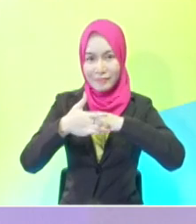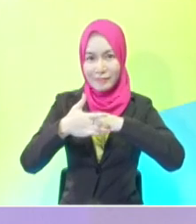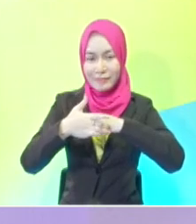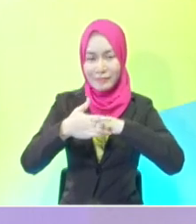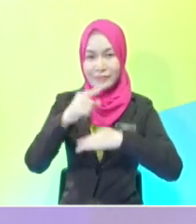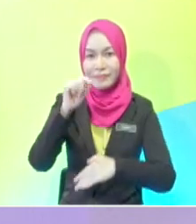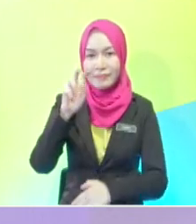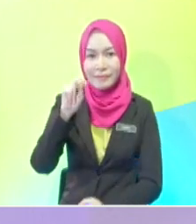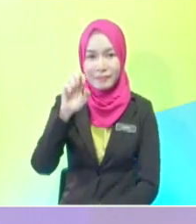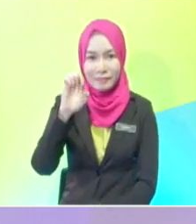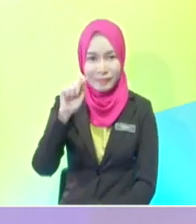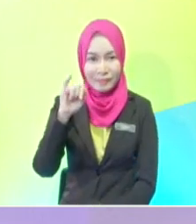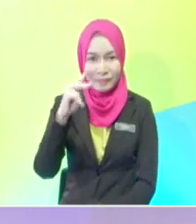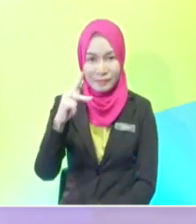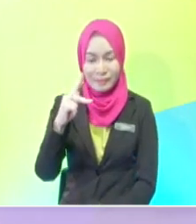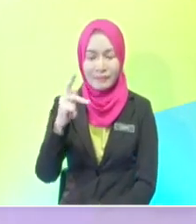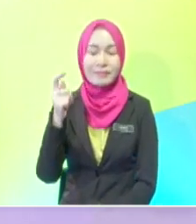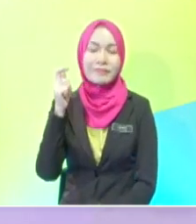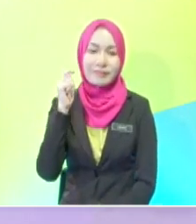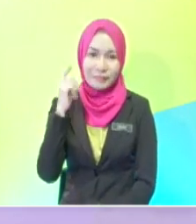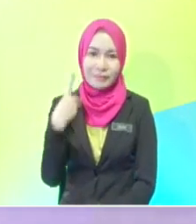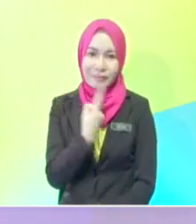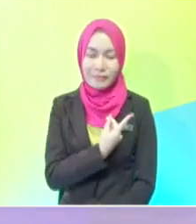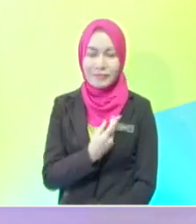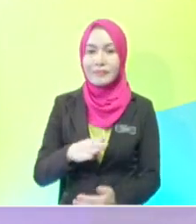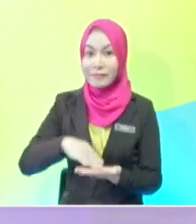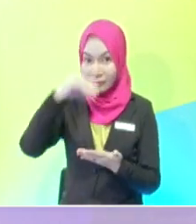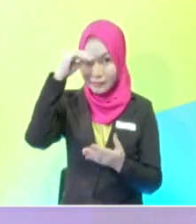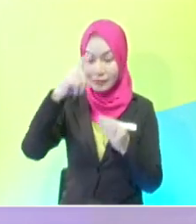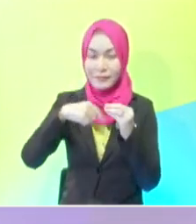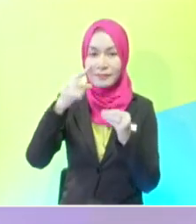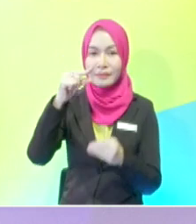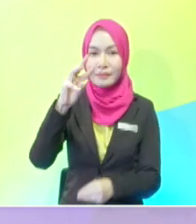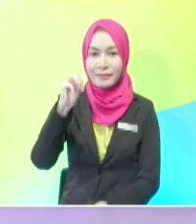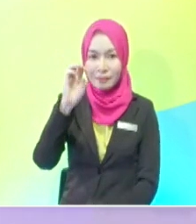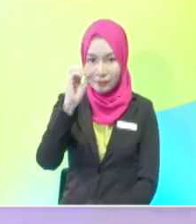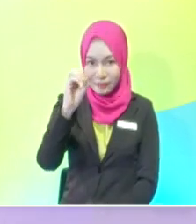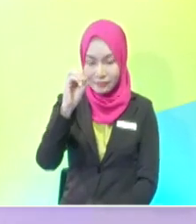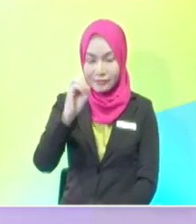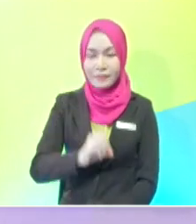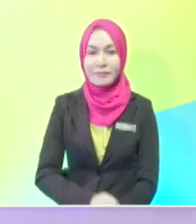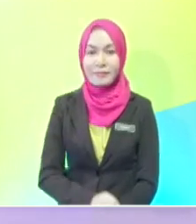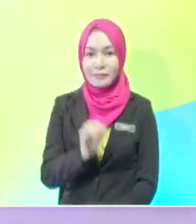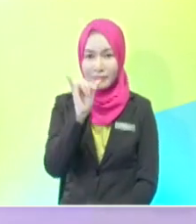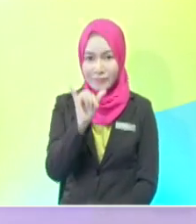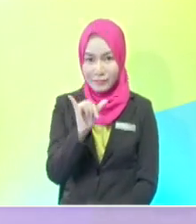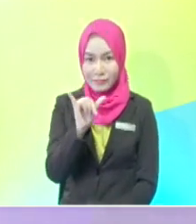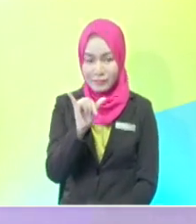tadi kita ada kongsikan kepada anda tentang gmo ataupun organisme terobat sesuai genetik yang